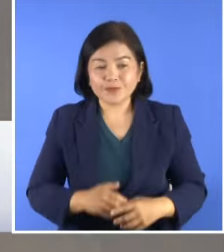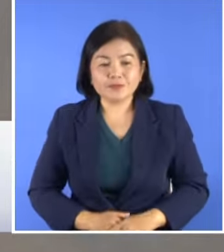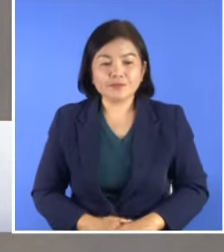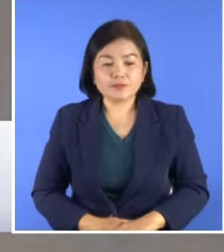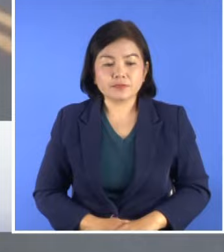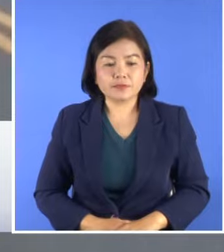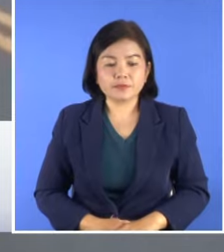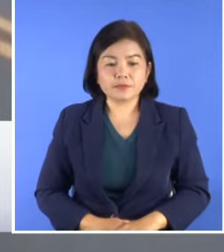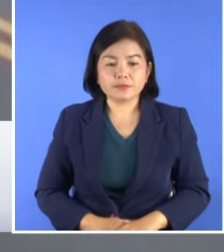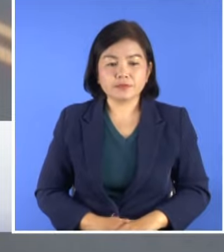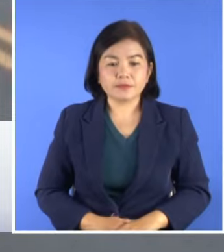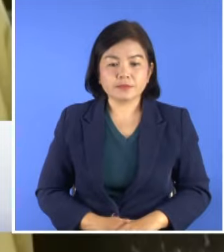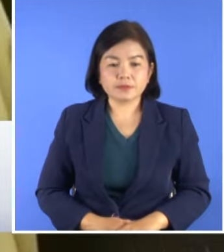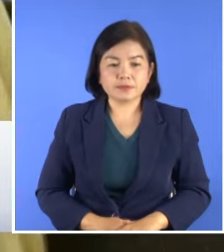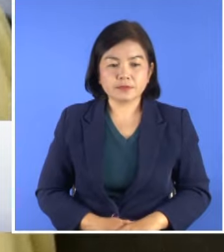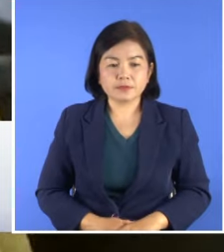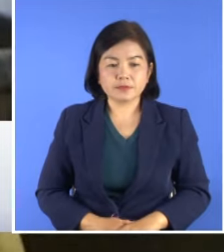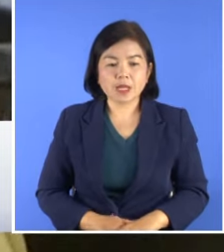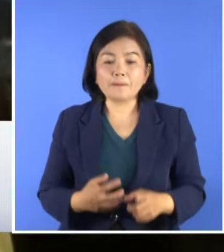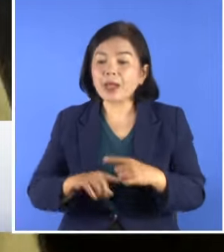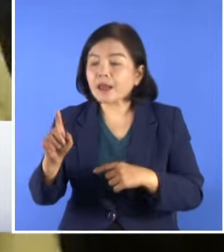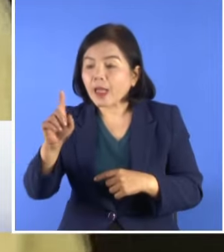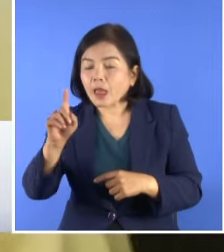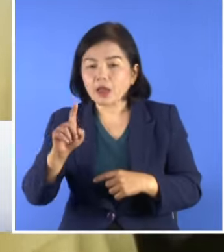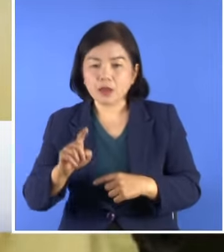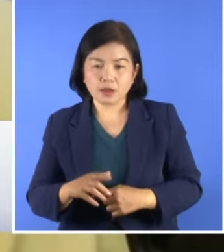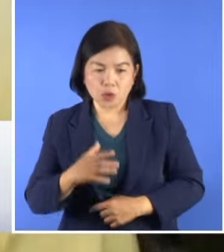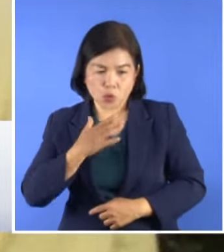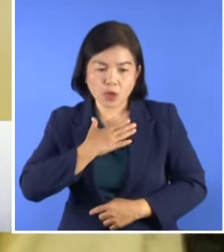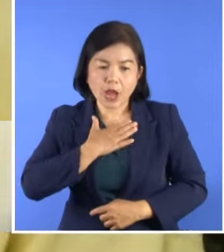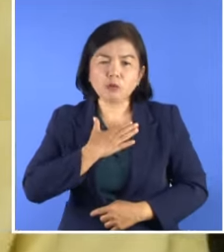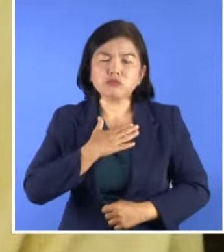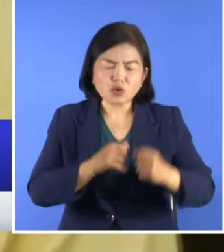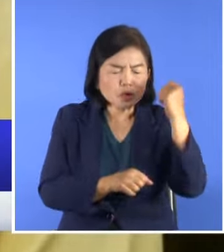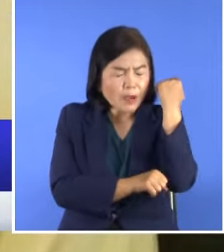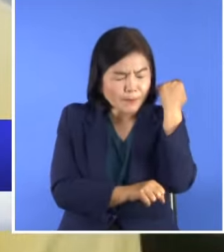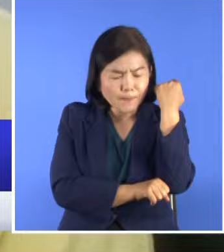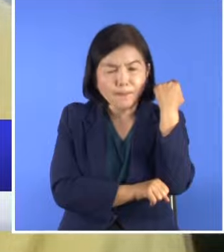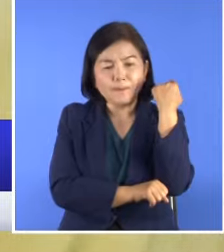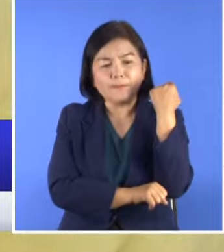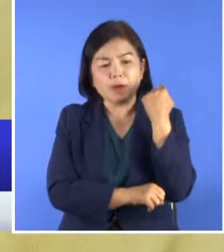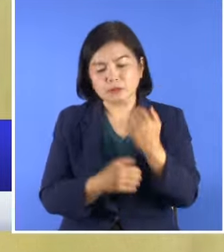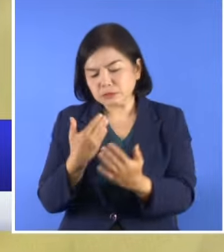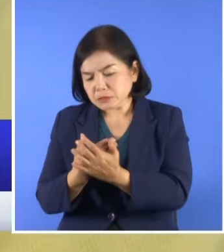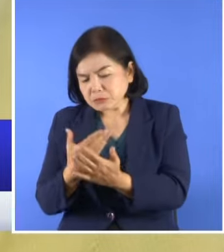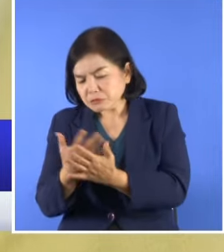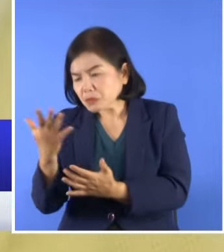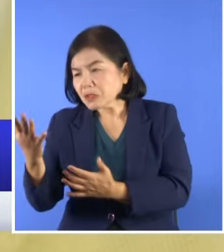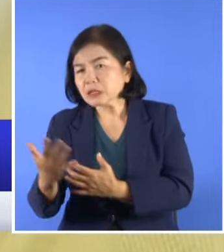น ลุงไปไหนลุงจะไปไหนลุง ก็ผมก็คนจนนะครับผมก็ไม่มีเงินมาสักบาทนึ